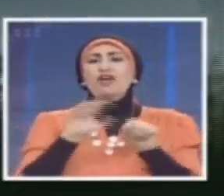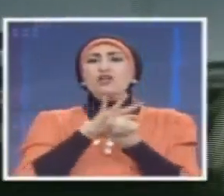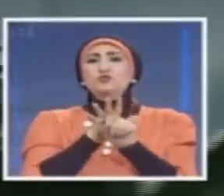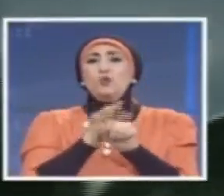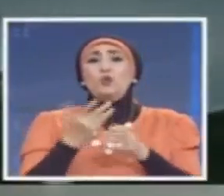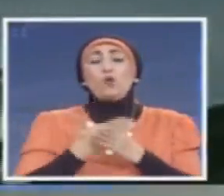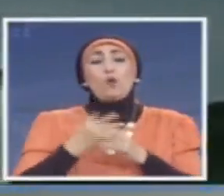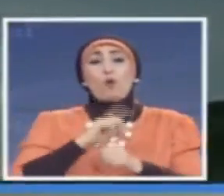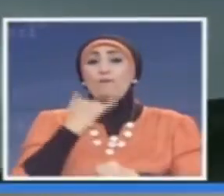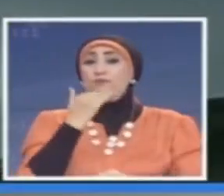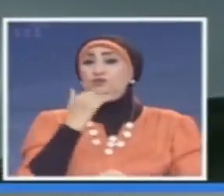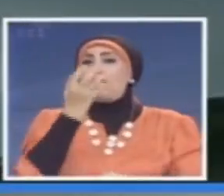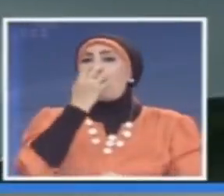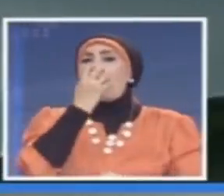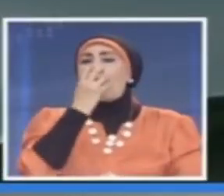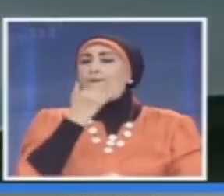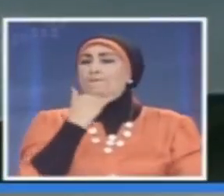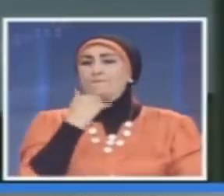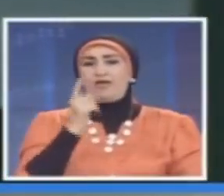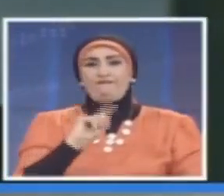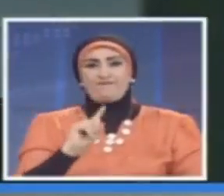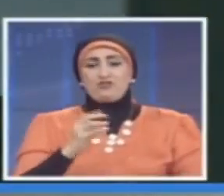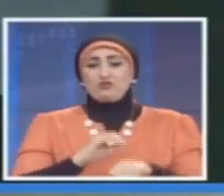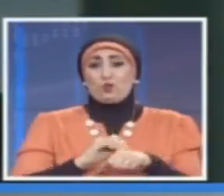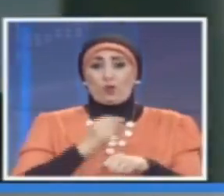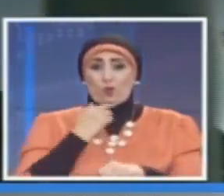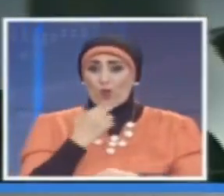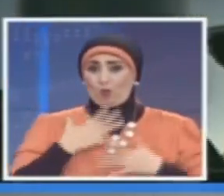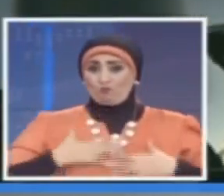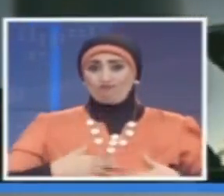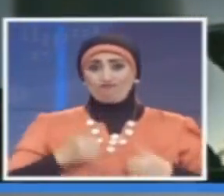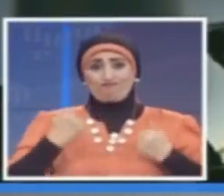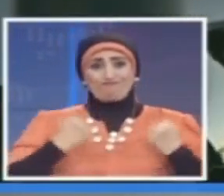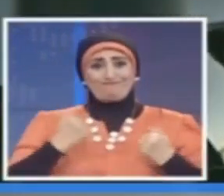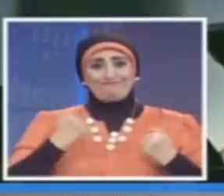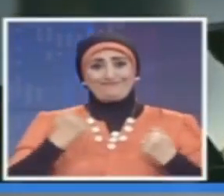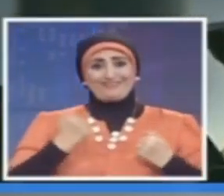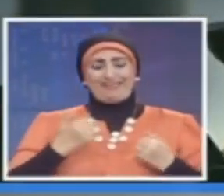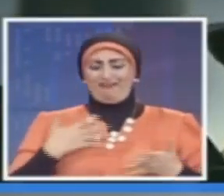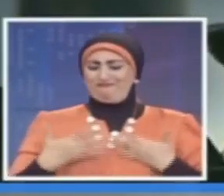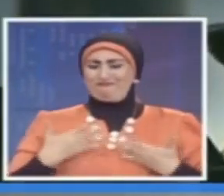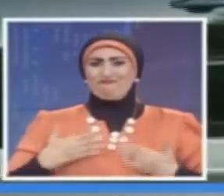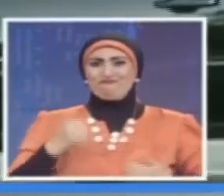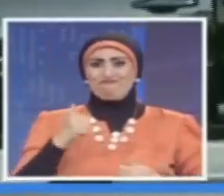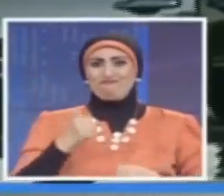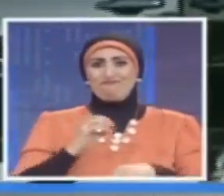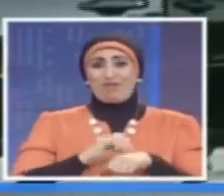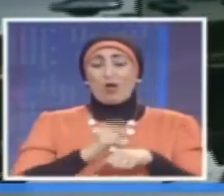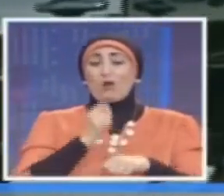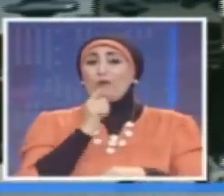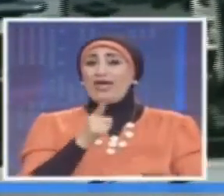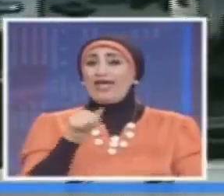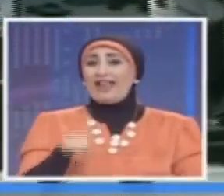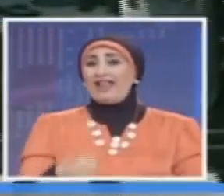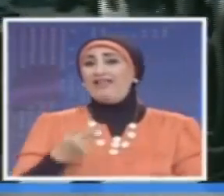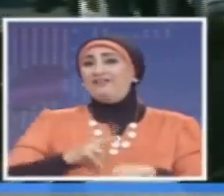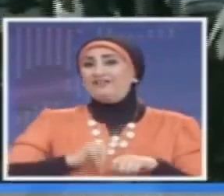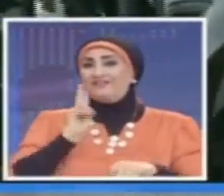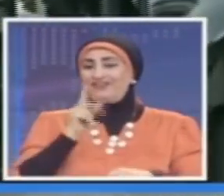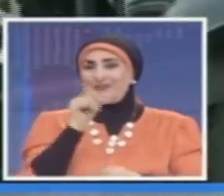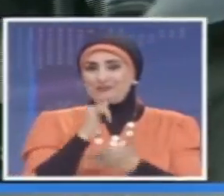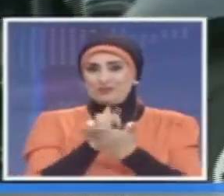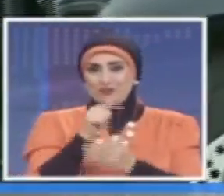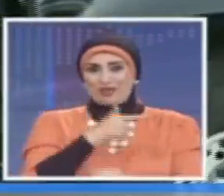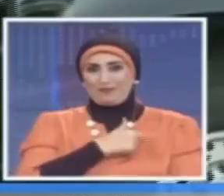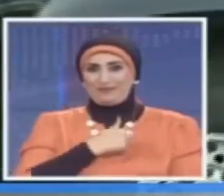كورونا ولا يحتاج لأجهزة تنفس صناعي، مشيرا إلى أنه يتمتع بمعنويات جيدة. وبدورها قالت